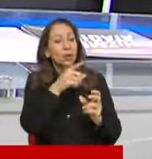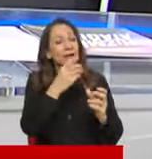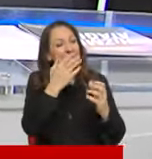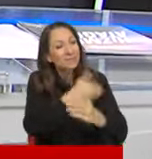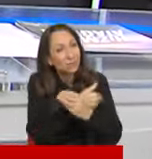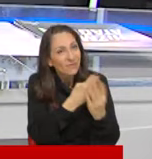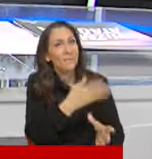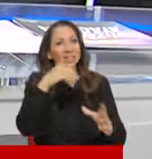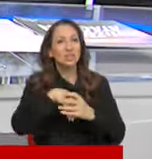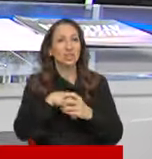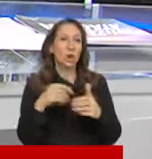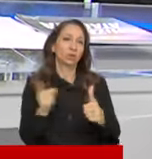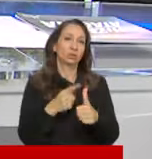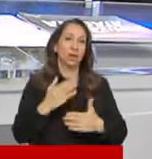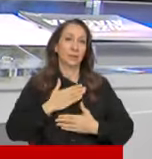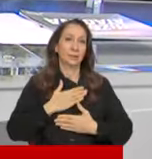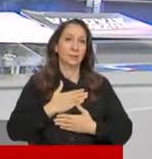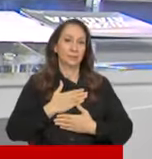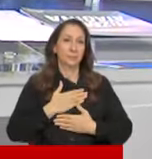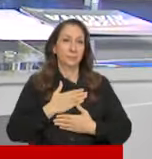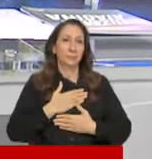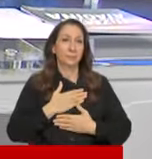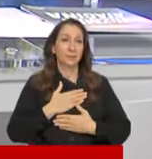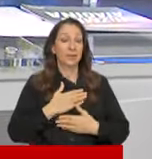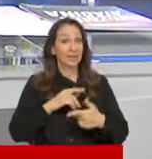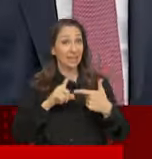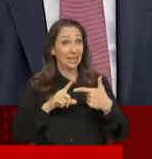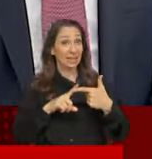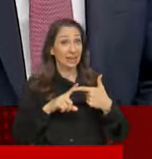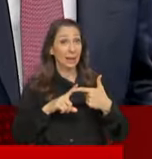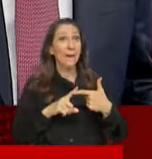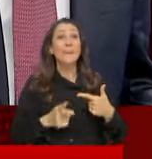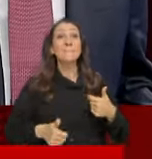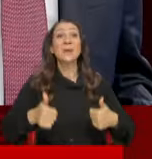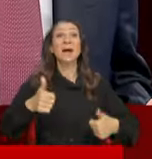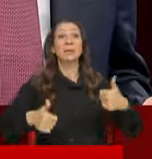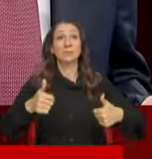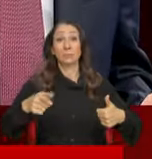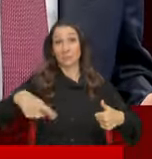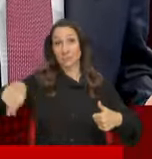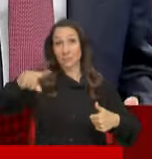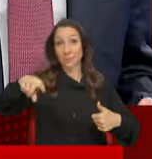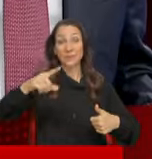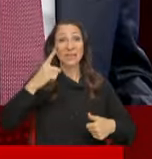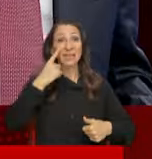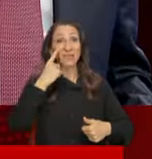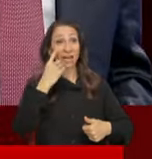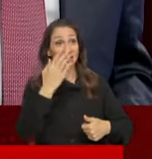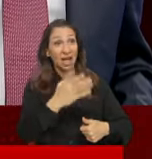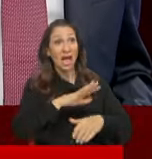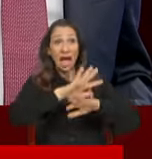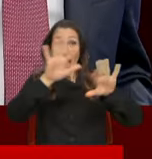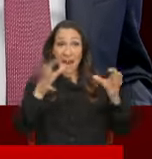girmek için Onlara hizmeti öncelikli Eee iki bakanlarıyla devletiyle